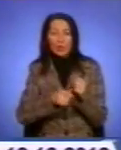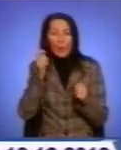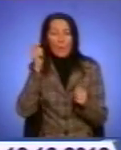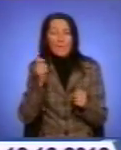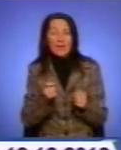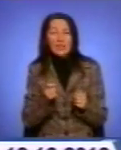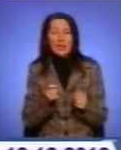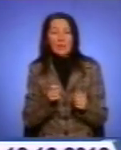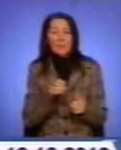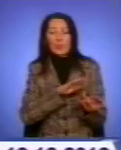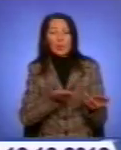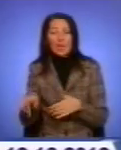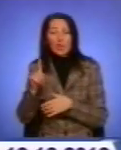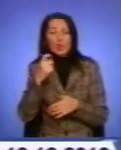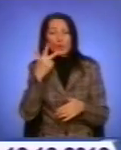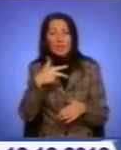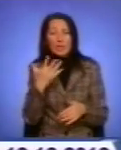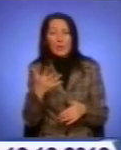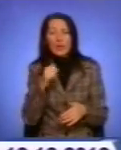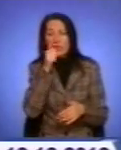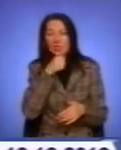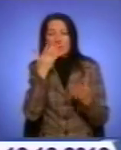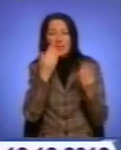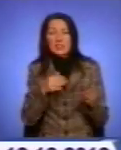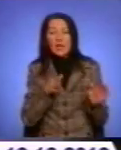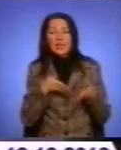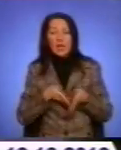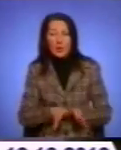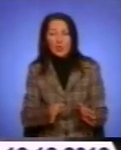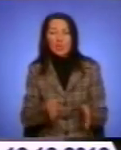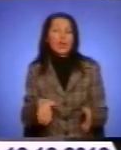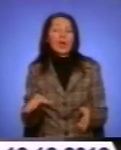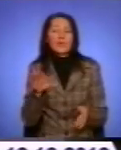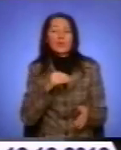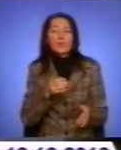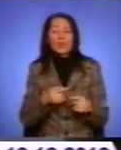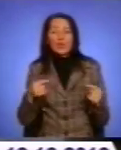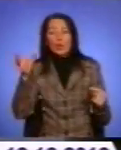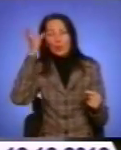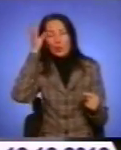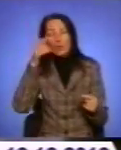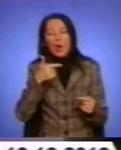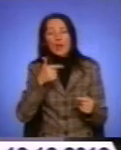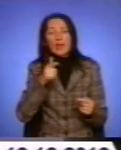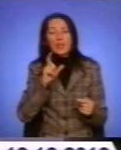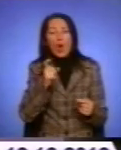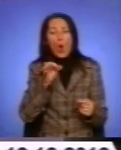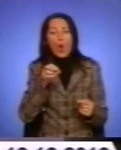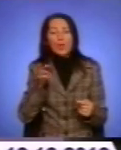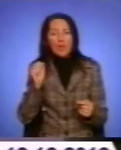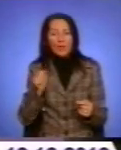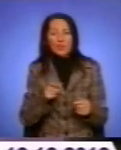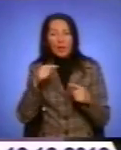Минає 135-та річниця з дня народження всебічно обдарованого Гната Хуткевича. Інженер-залізничник, він на 30 років